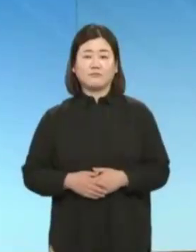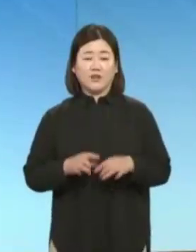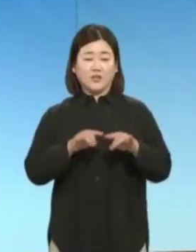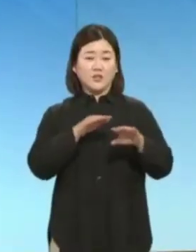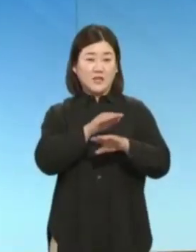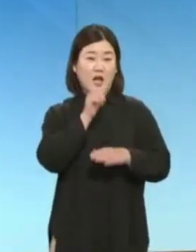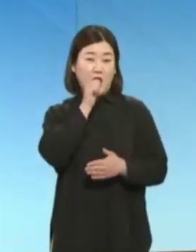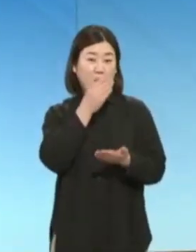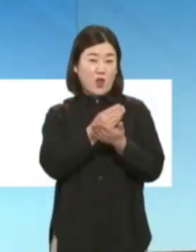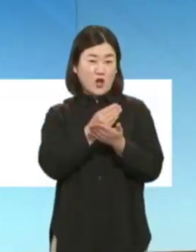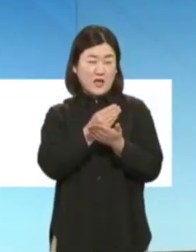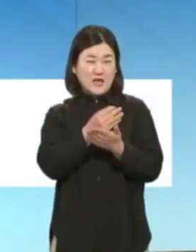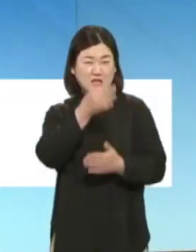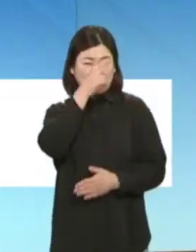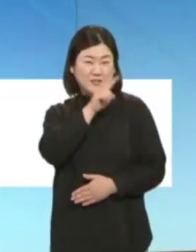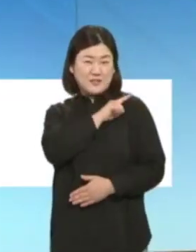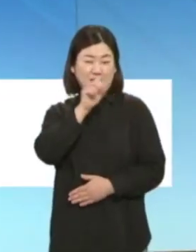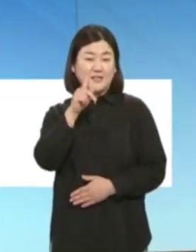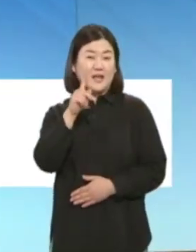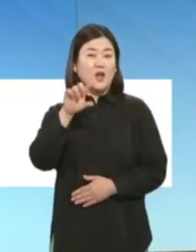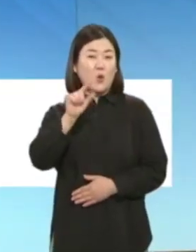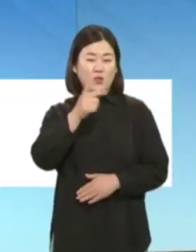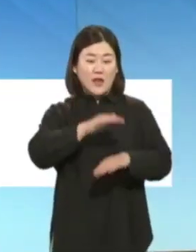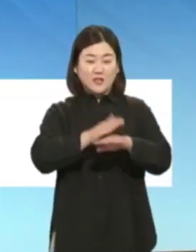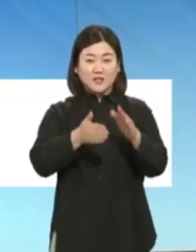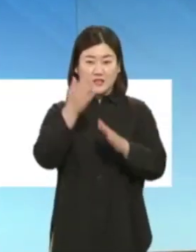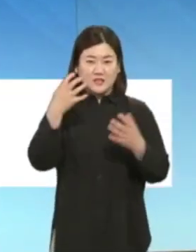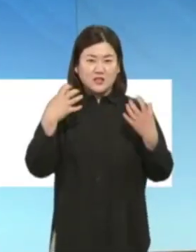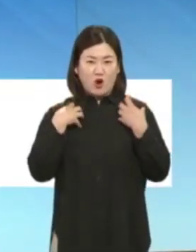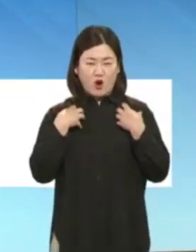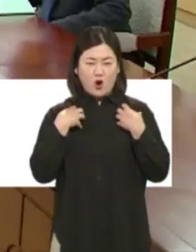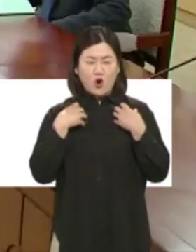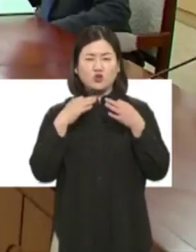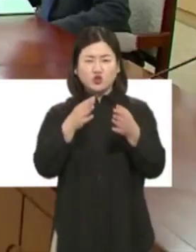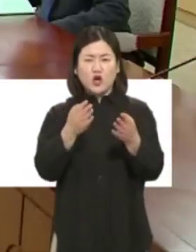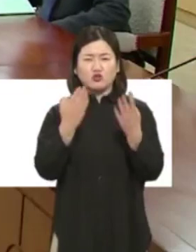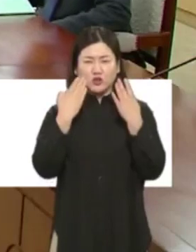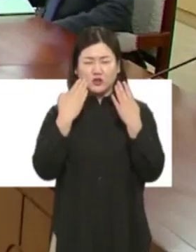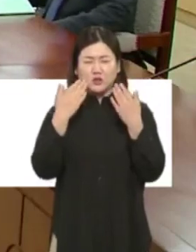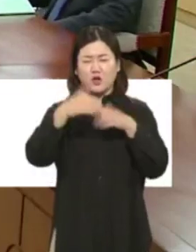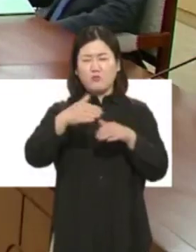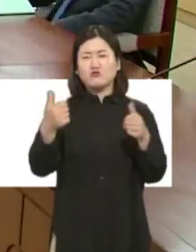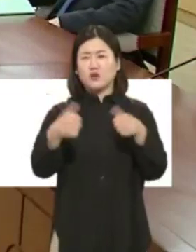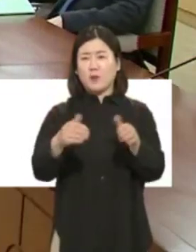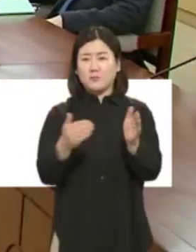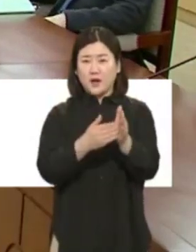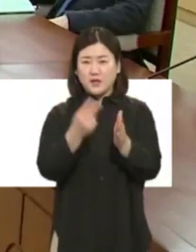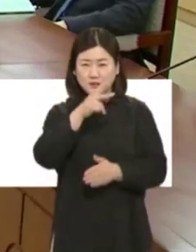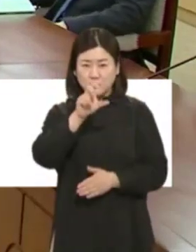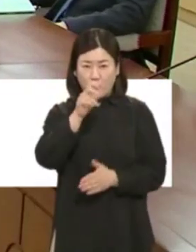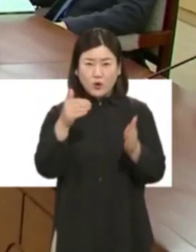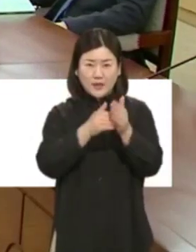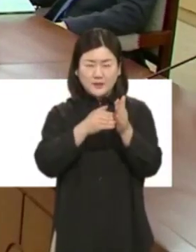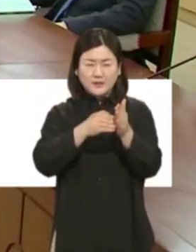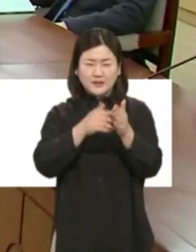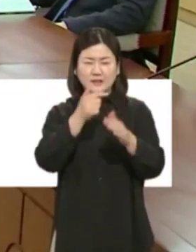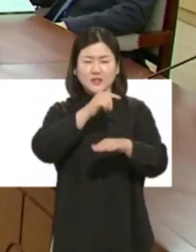전기차 배터리 기술 선두주자인 sk1이 대전시청에서 투자유치 업무 협약을 맺고 2025년까지